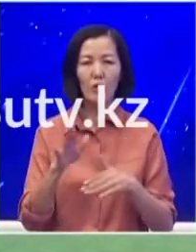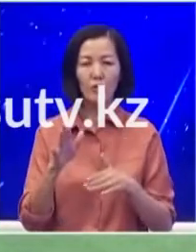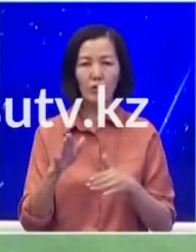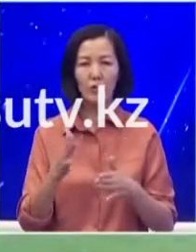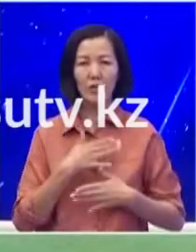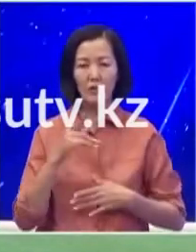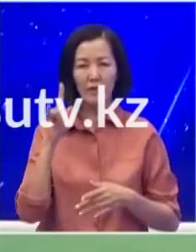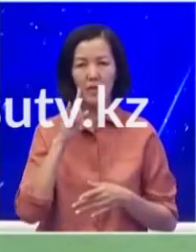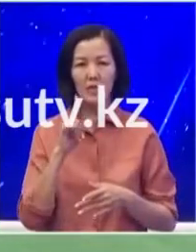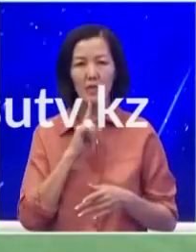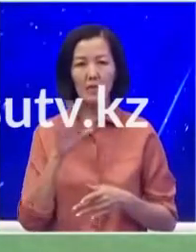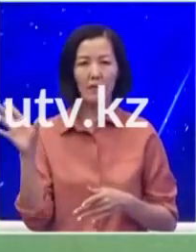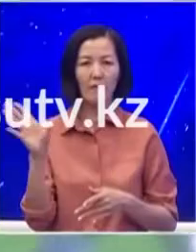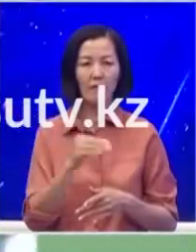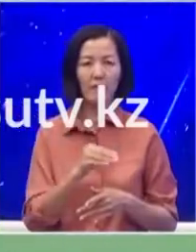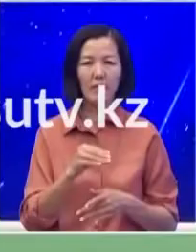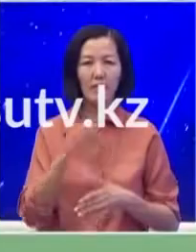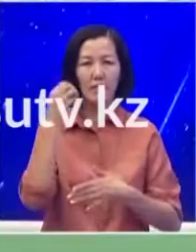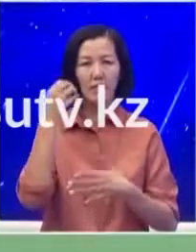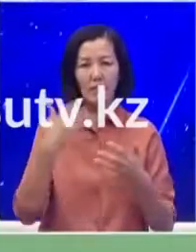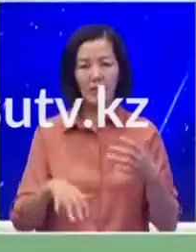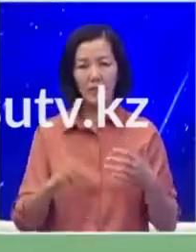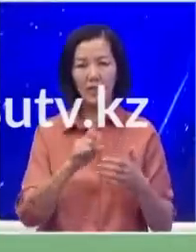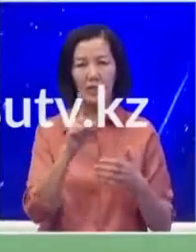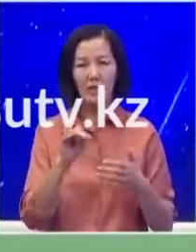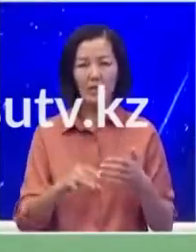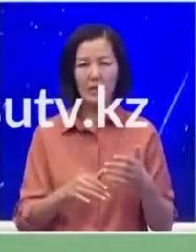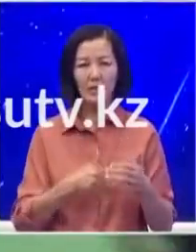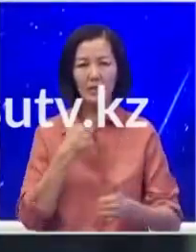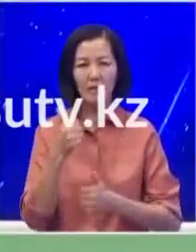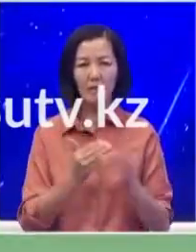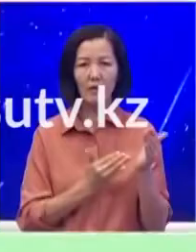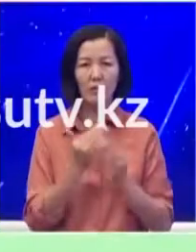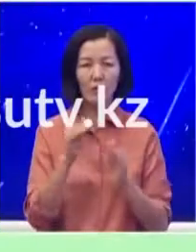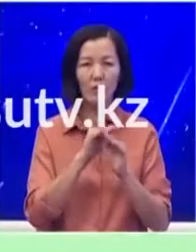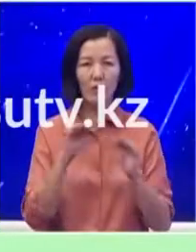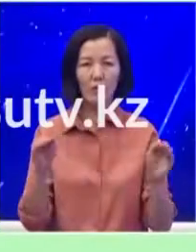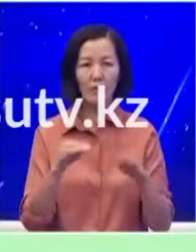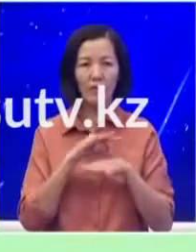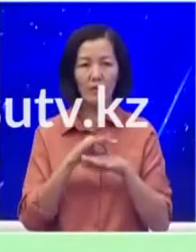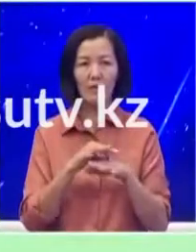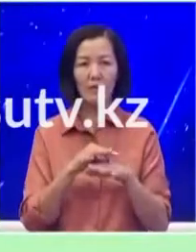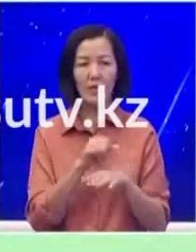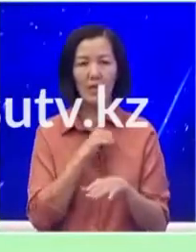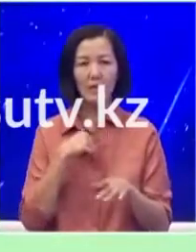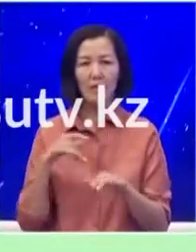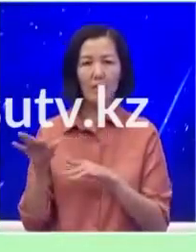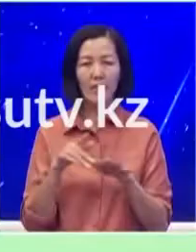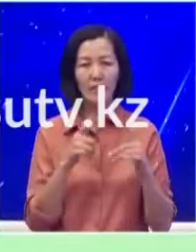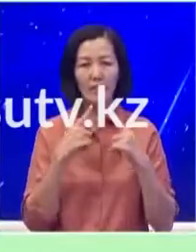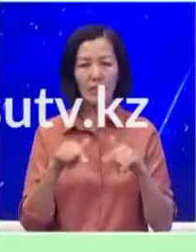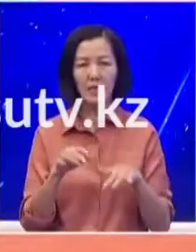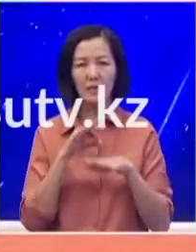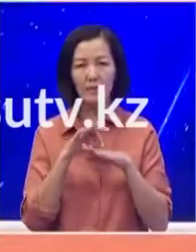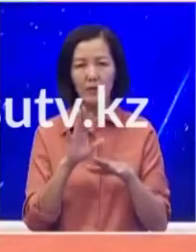нашей стране, но и во всей Средней Азии. Высокому уровню соревнований импонирует также судейство и сам процесс организации и